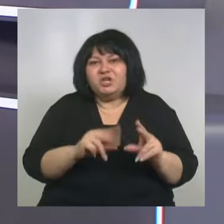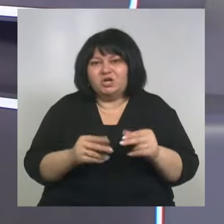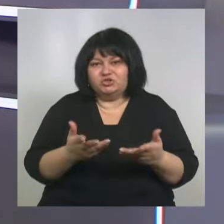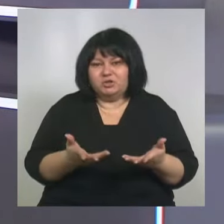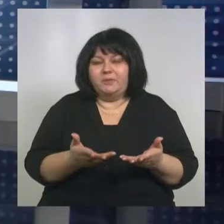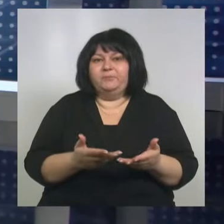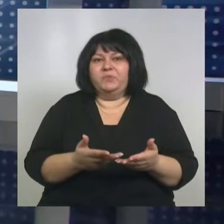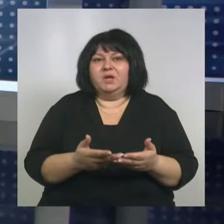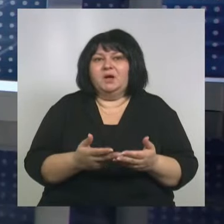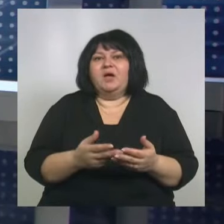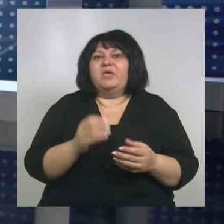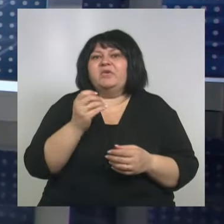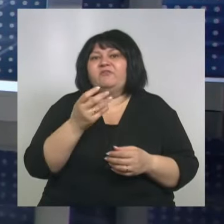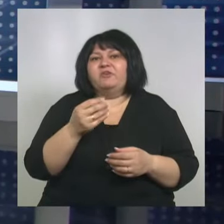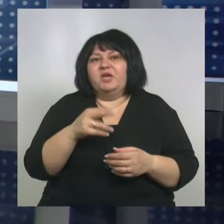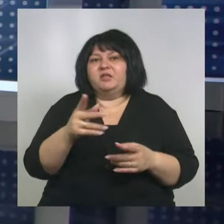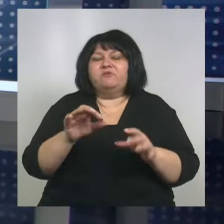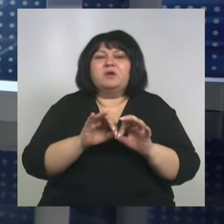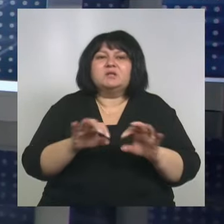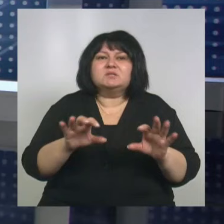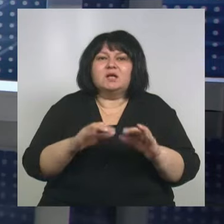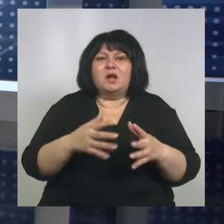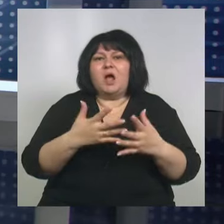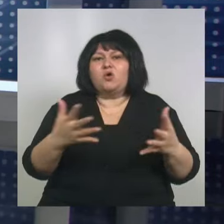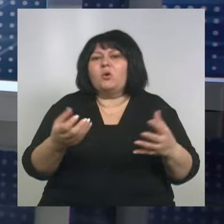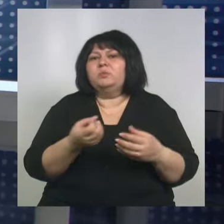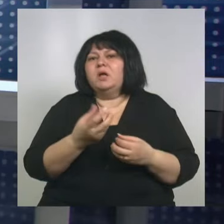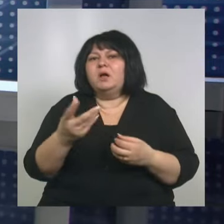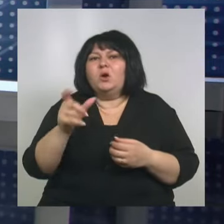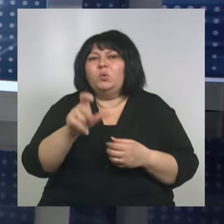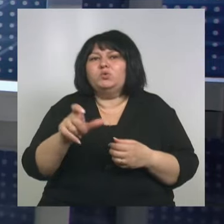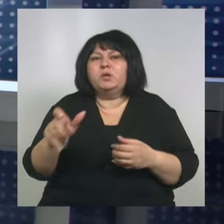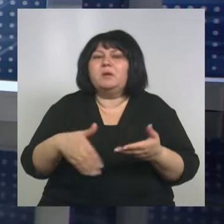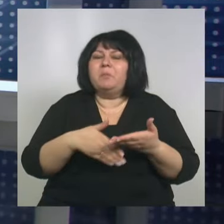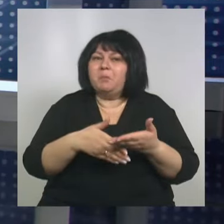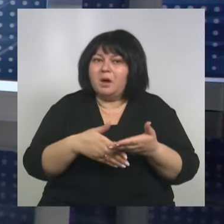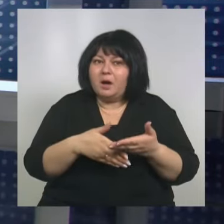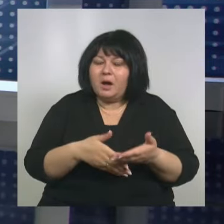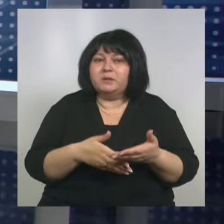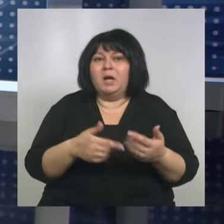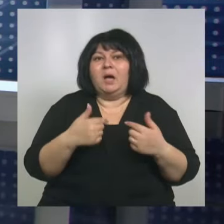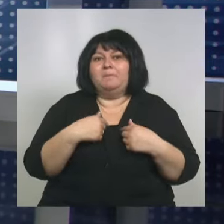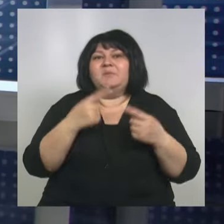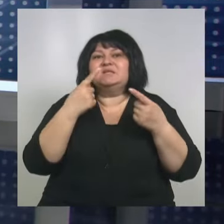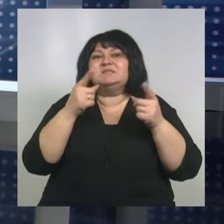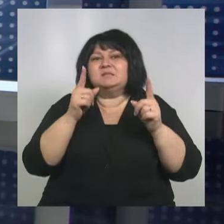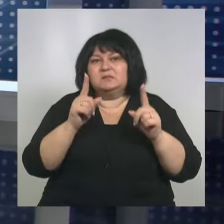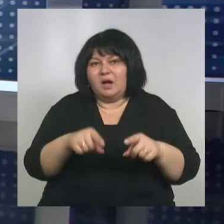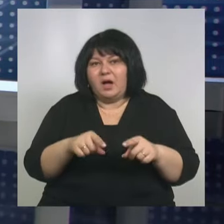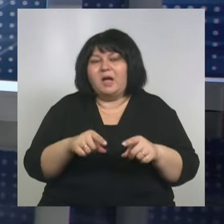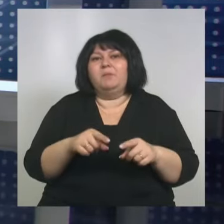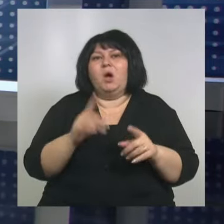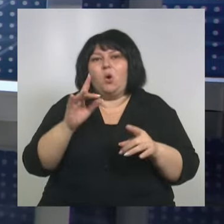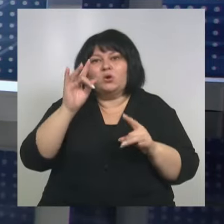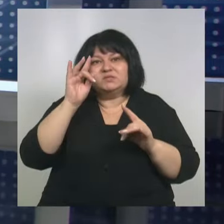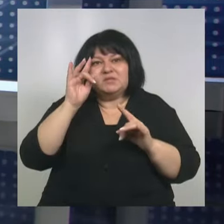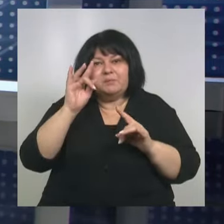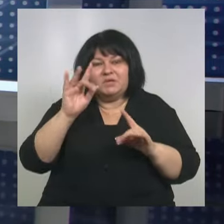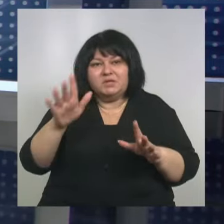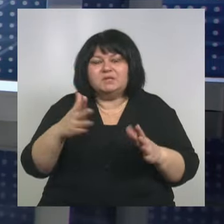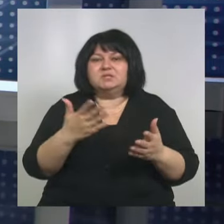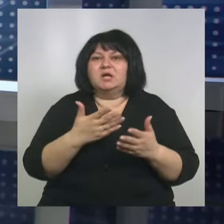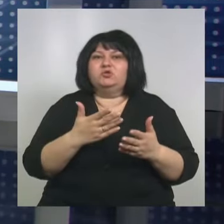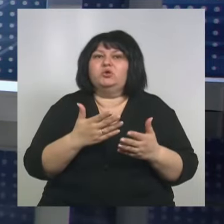поддержки евгени Ну вот вы уже сказали что огромное количество людей помогает Мы даже знаем о некоторых знаменитостях которые также